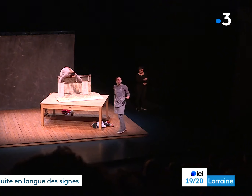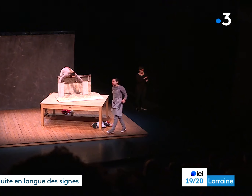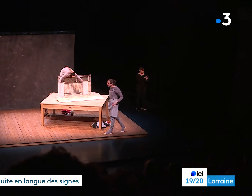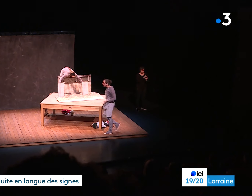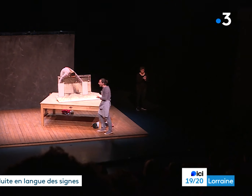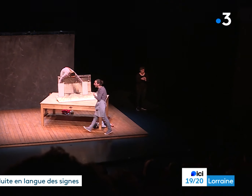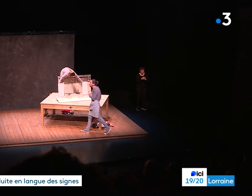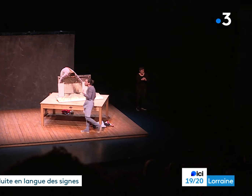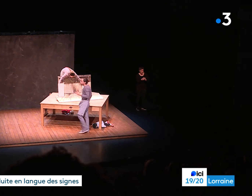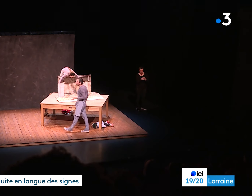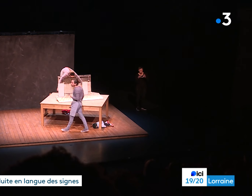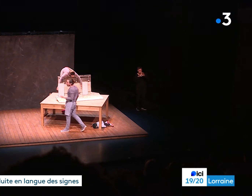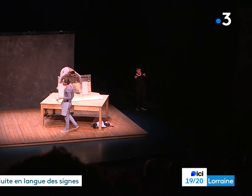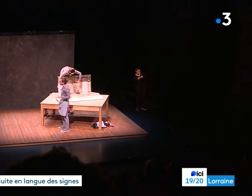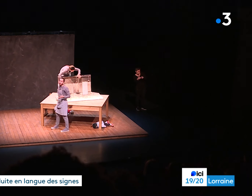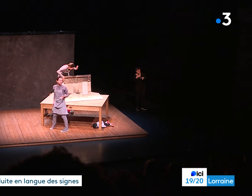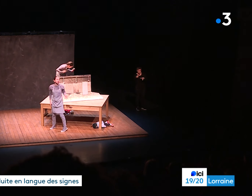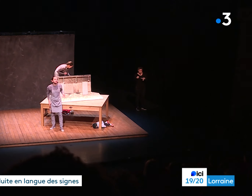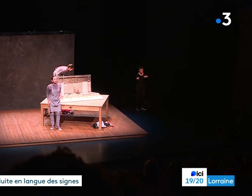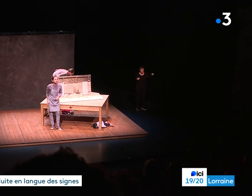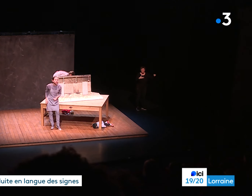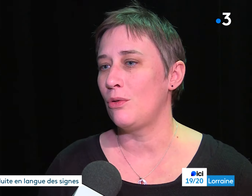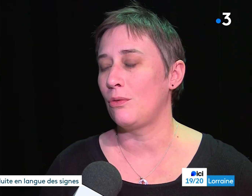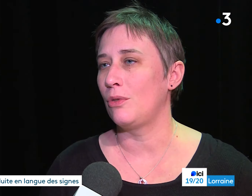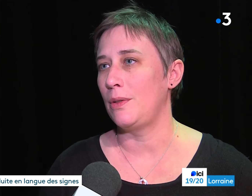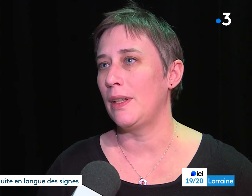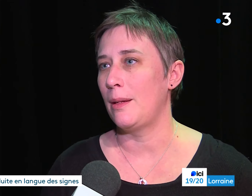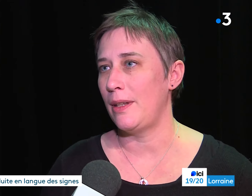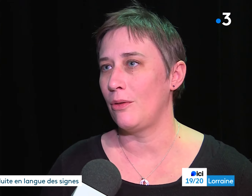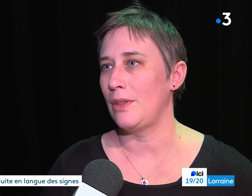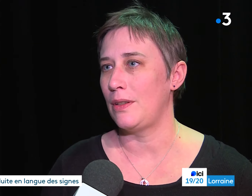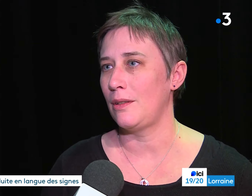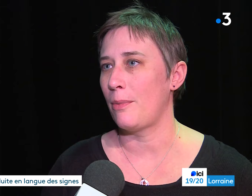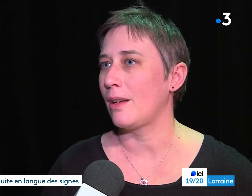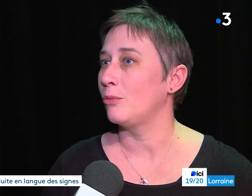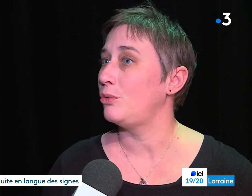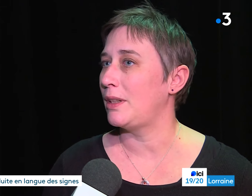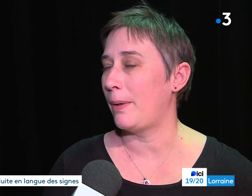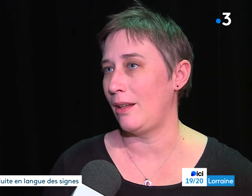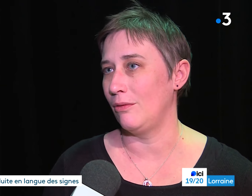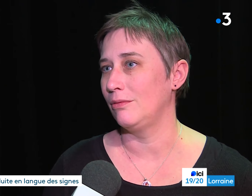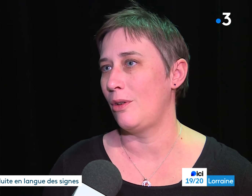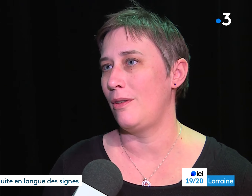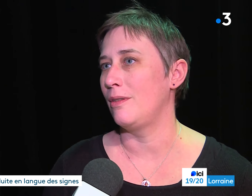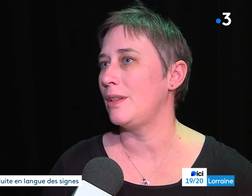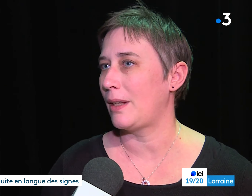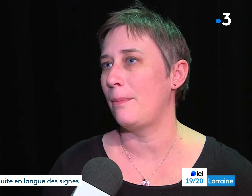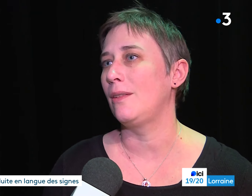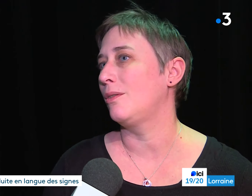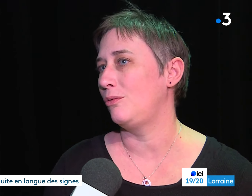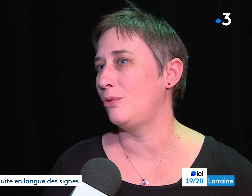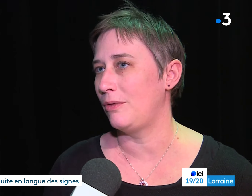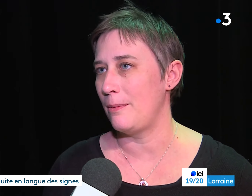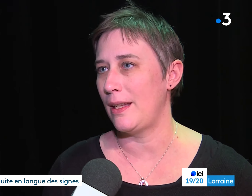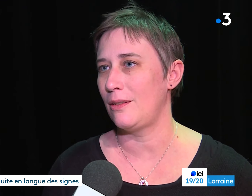rythme si j'étais dans le bon rythme, si je devais accélérer certaines choses ou pas. Il y des petites choses qu'on doit aussi adapter en langue des signes, par exemple tout ce qui est prénom qui se